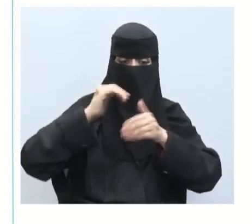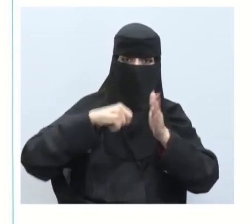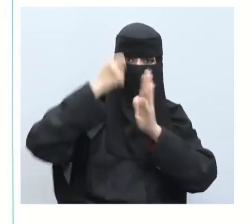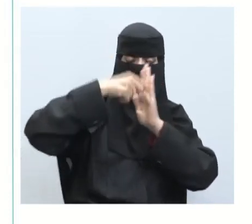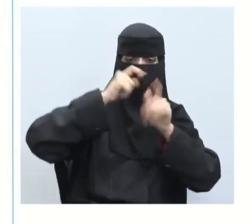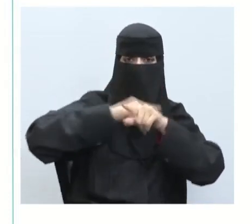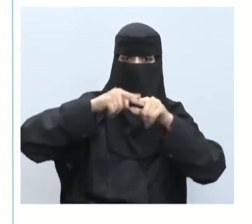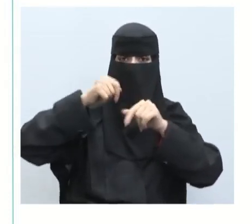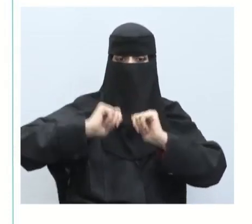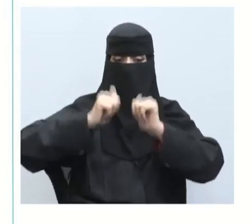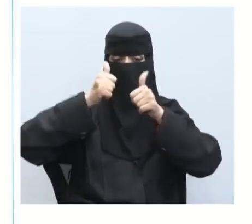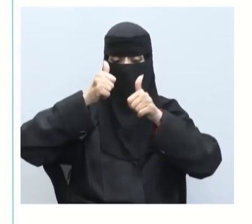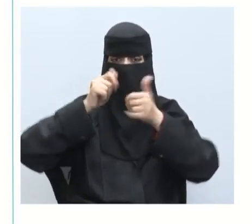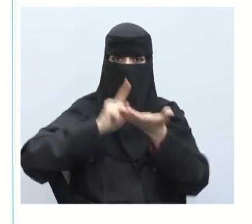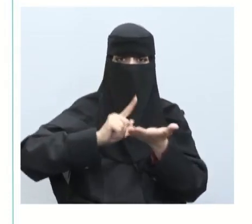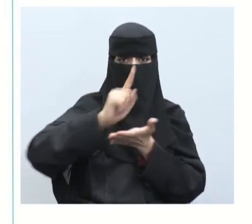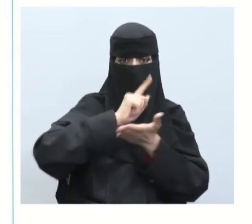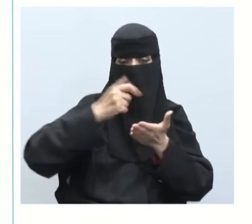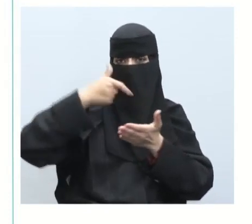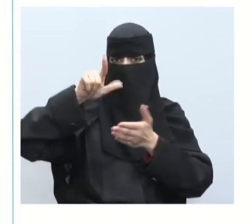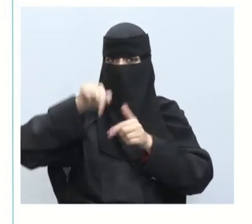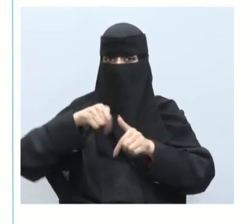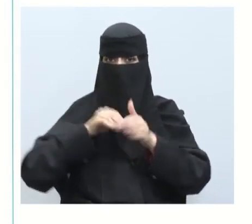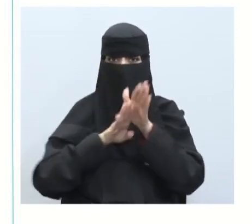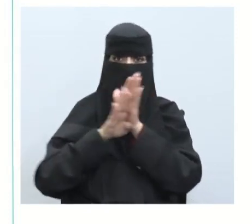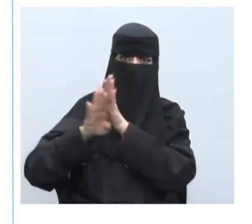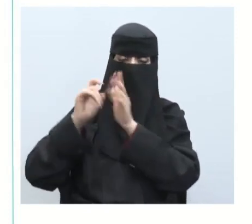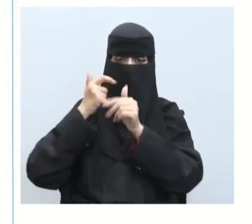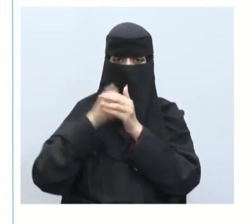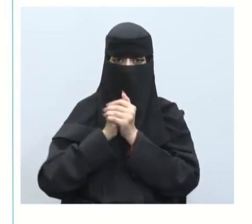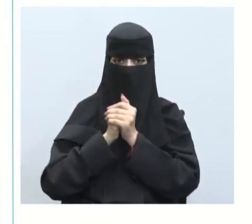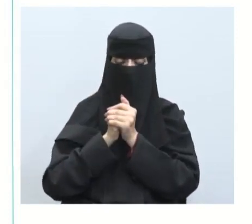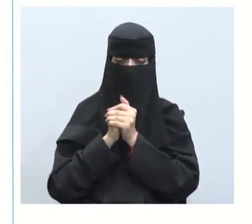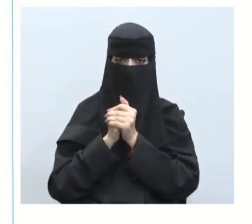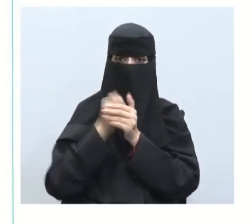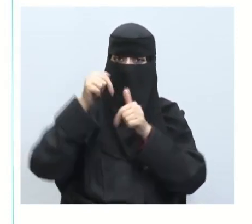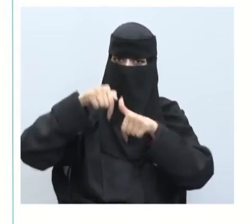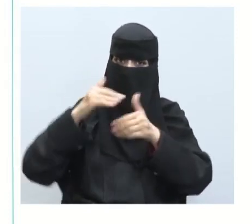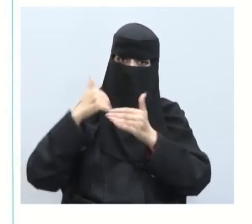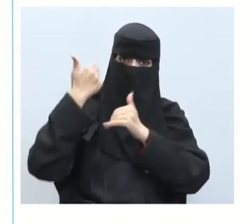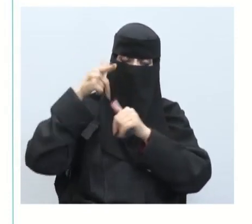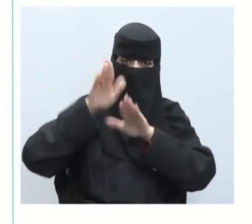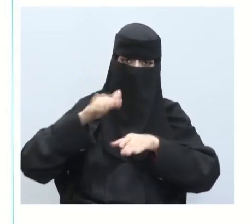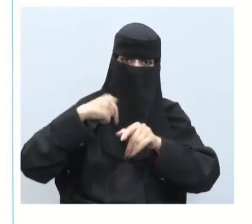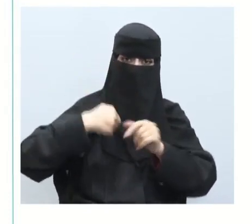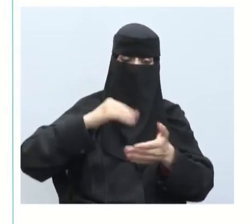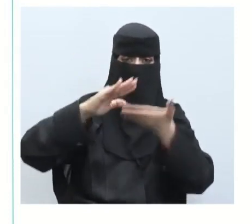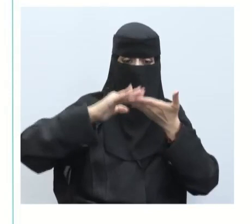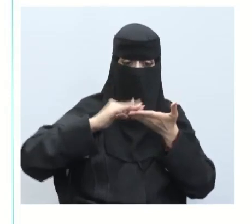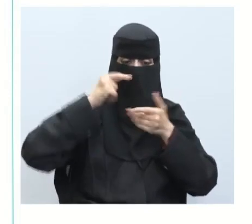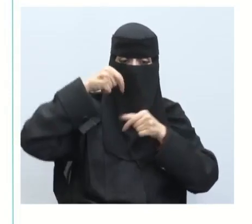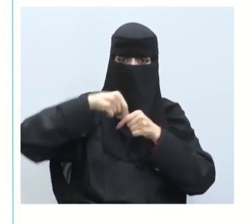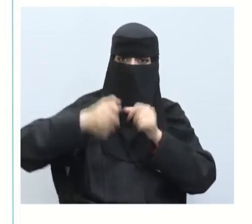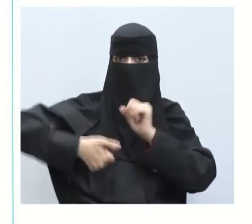بيئه ايجابيه ومحفزه اذا دور المدير ان يهيئ لبيئه ايجابيه داخل المنظمه وبالتالي تساعد